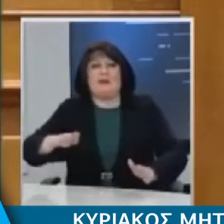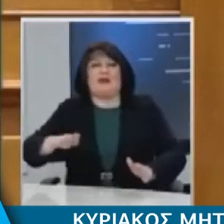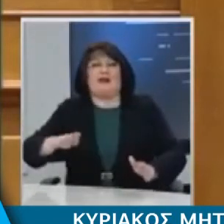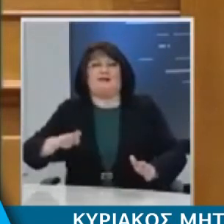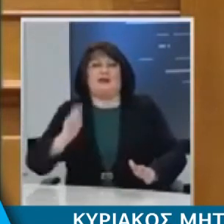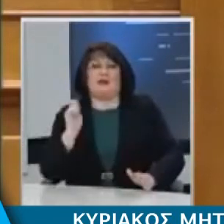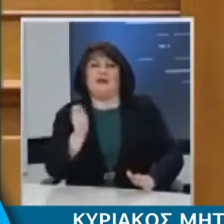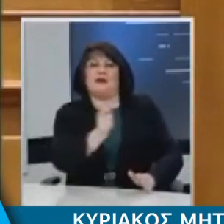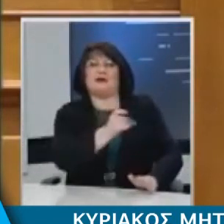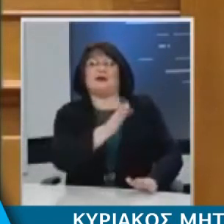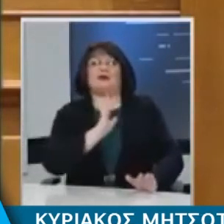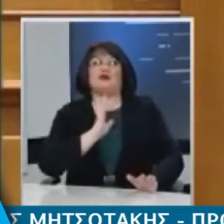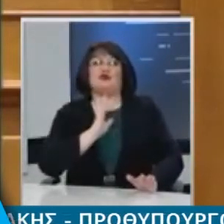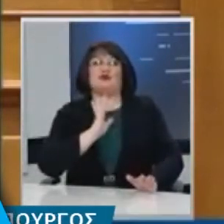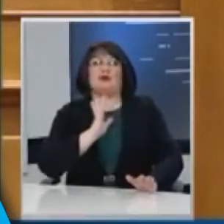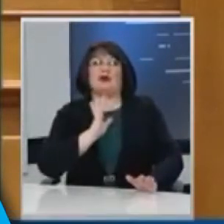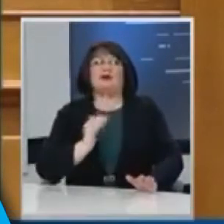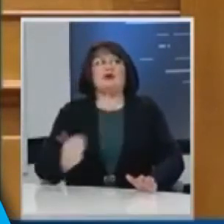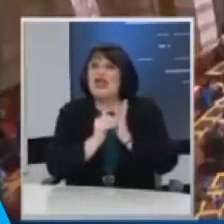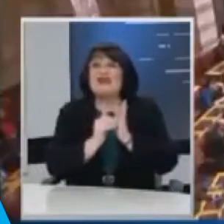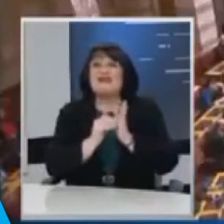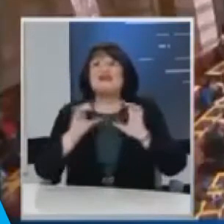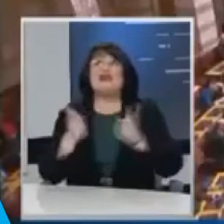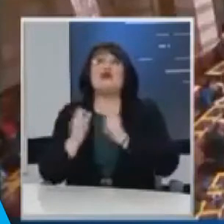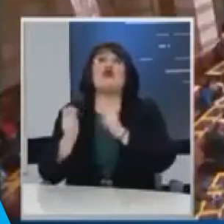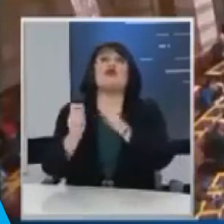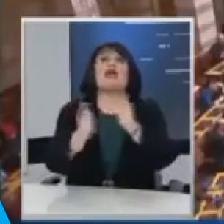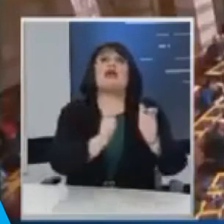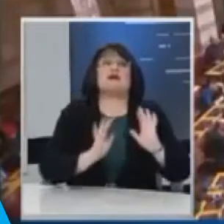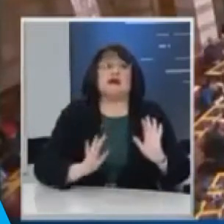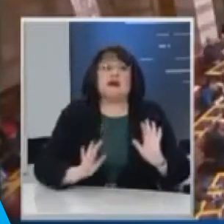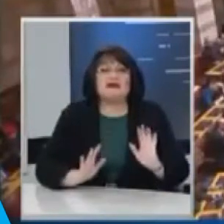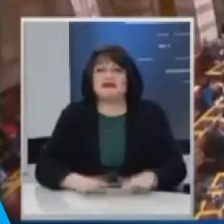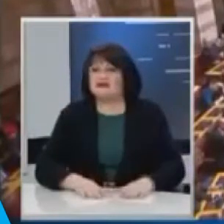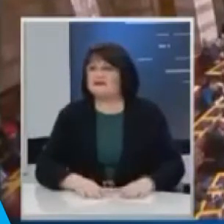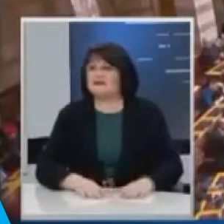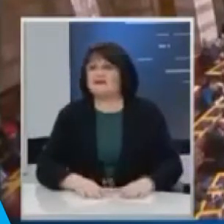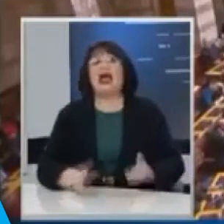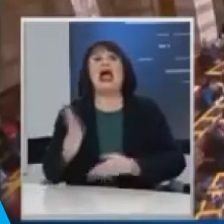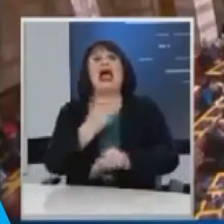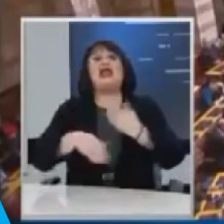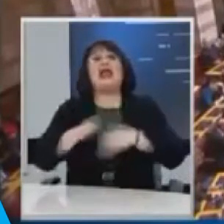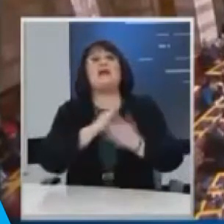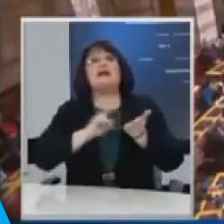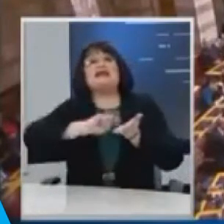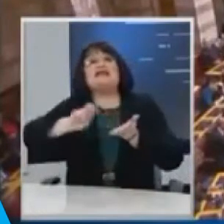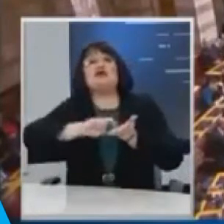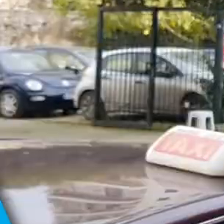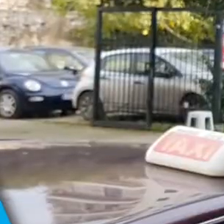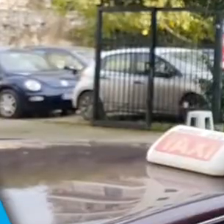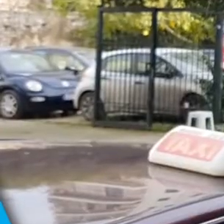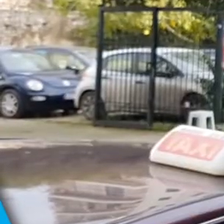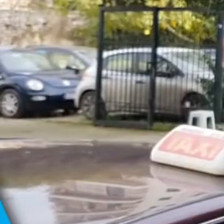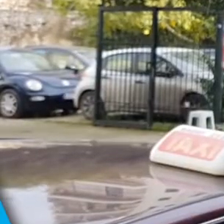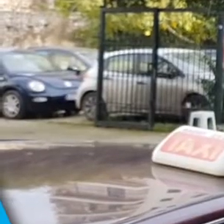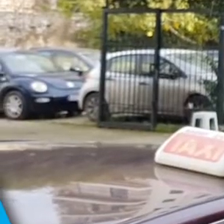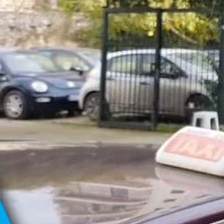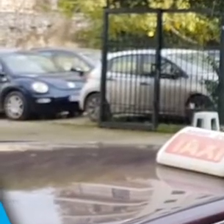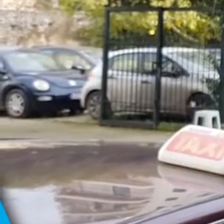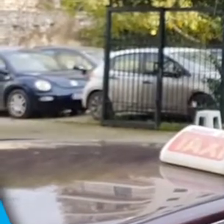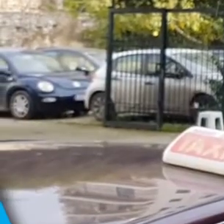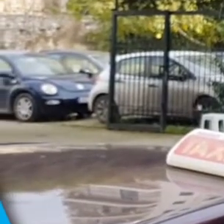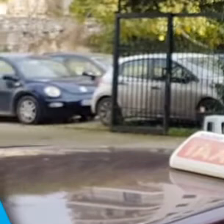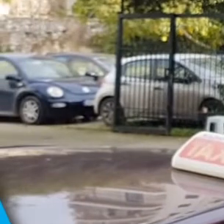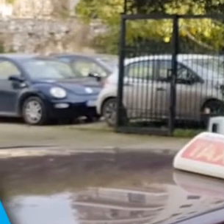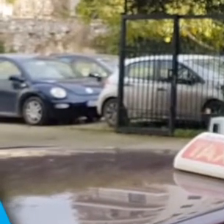όμως και όλα όσα έχουν προηγηθεί. Απαλλαγή των αμαία από την εισφορά αλληλεγγύης. Καλό. Και